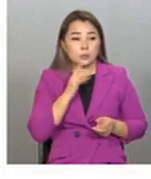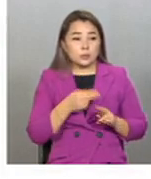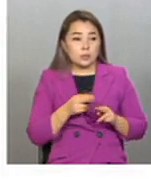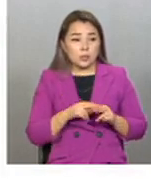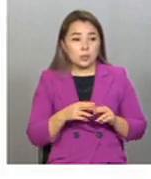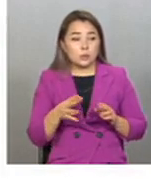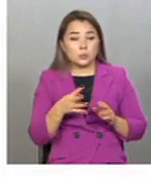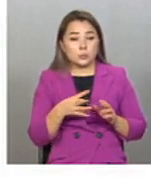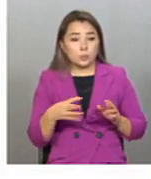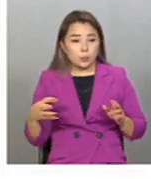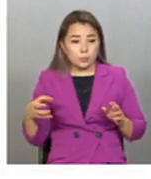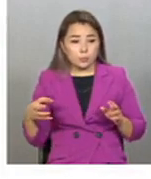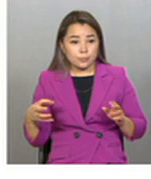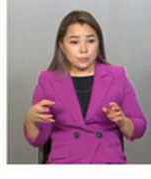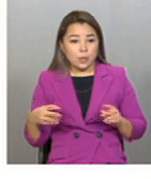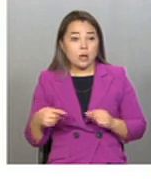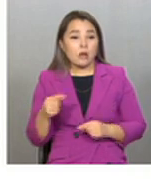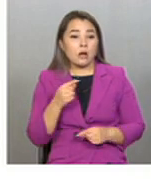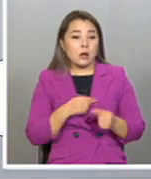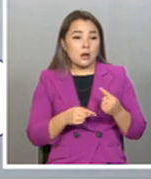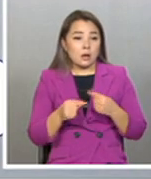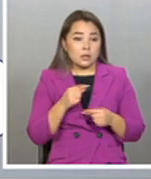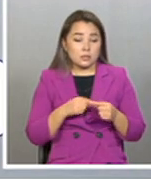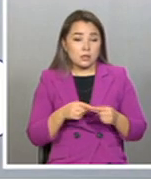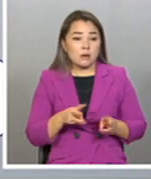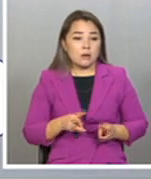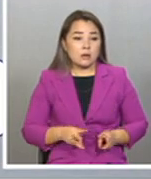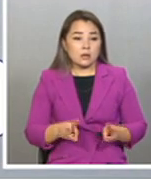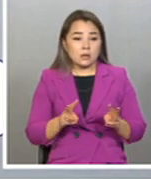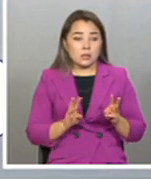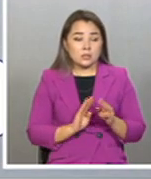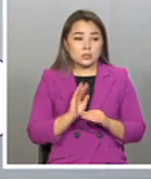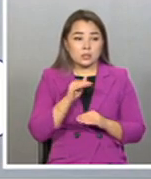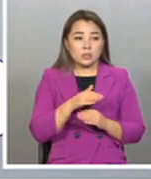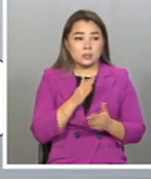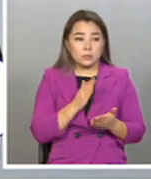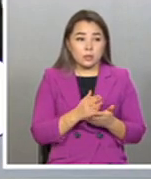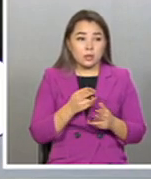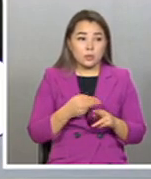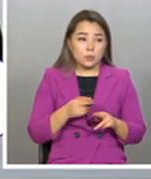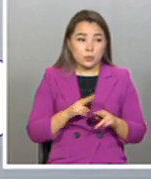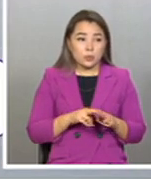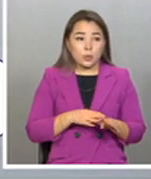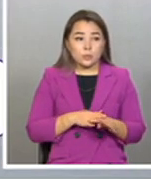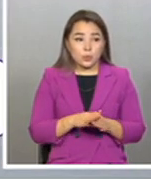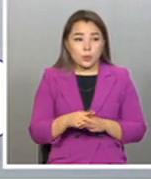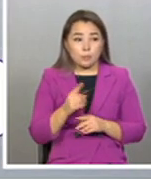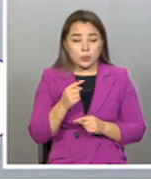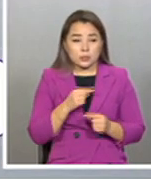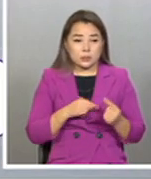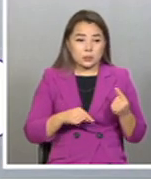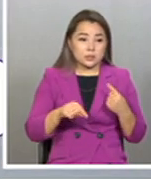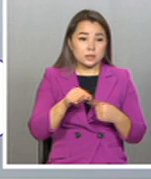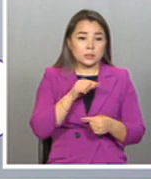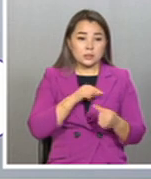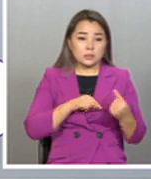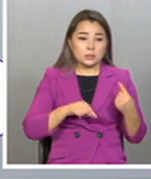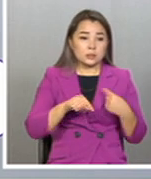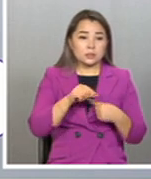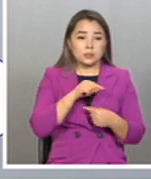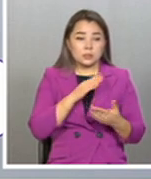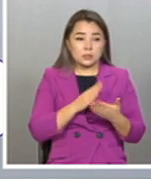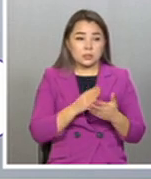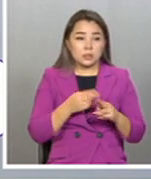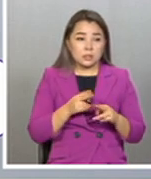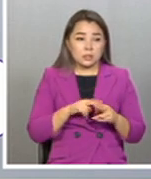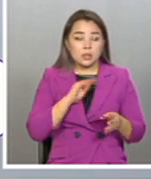алып, қайтадан біз қазандыққа жібере аламыз. Демек, бұл толыққанды бір цикл. Осы цикл бір